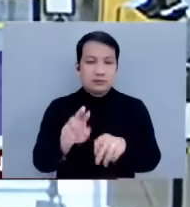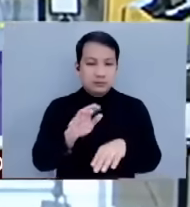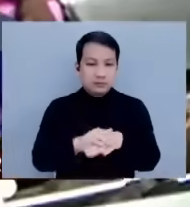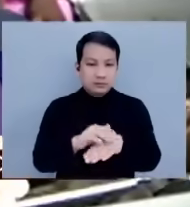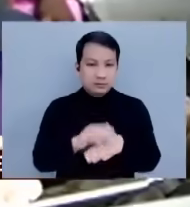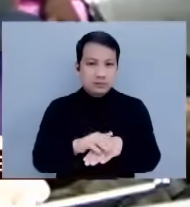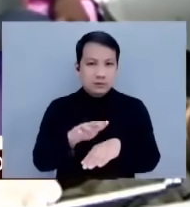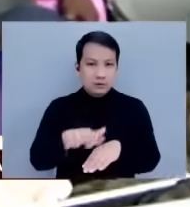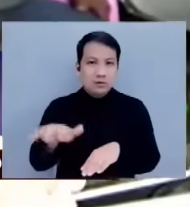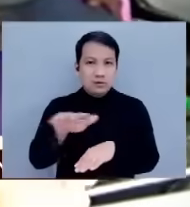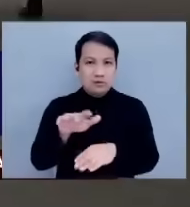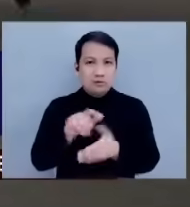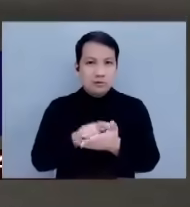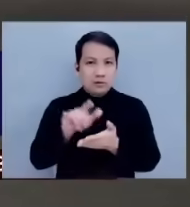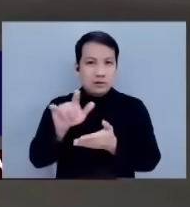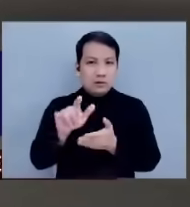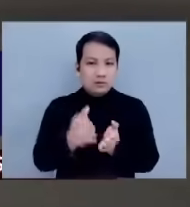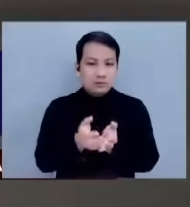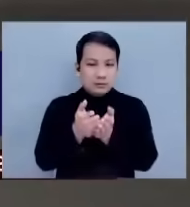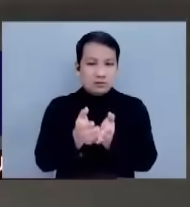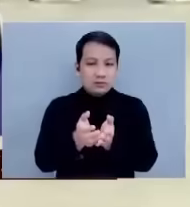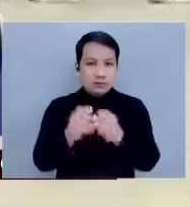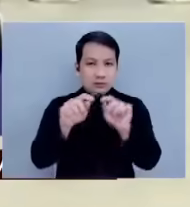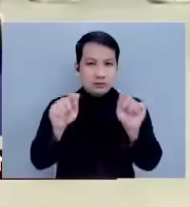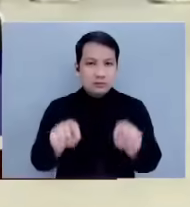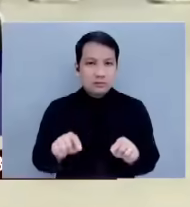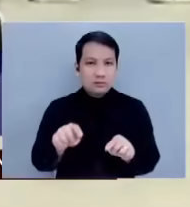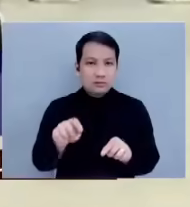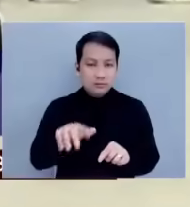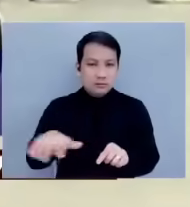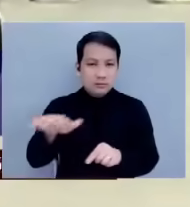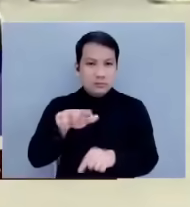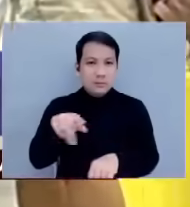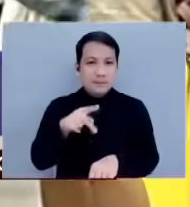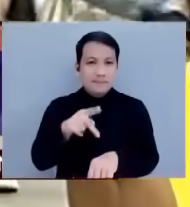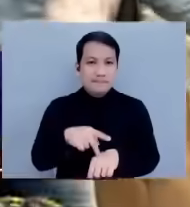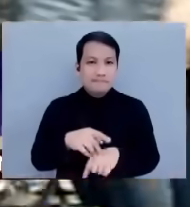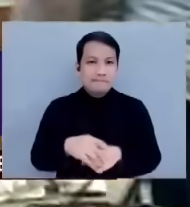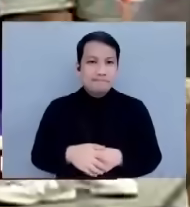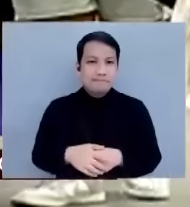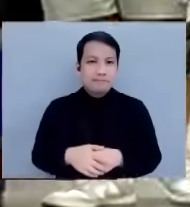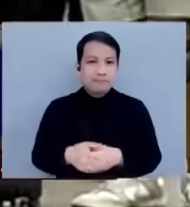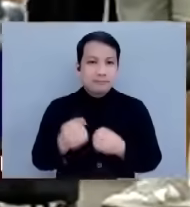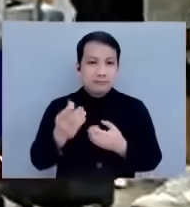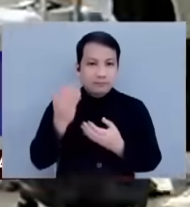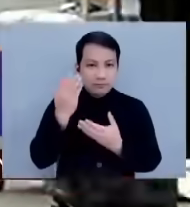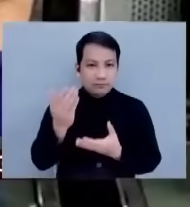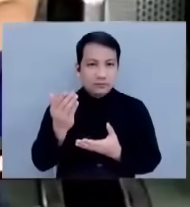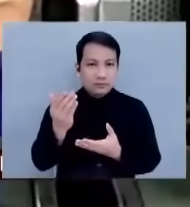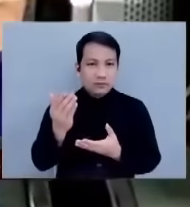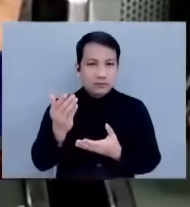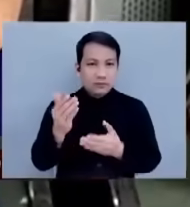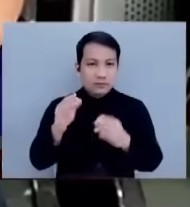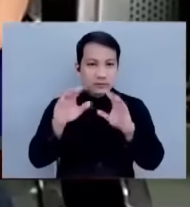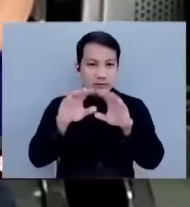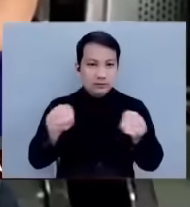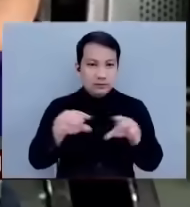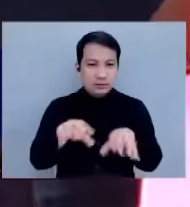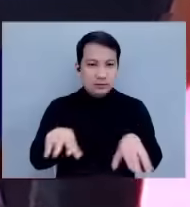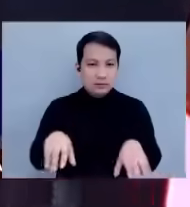airport, pantalan at terminal sa buong bansa. Ayon sa ahensya, mas marami ang babiyahe ngayong Kapaskuhan kumpara noong